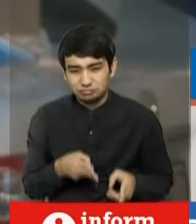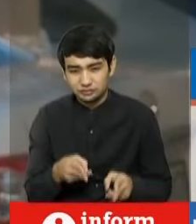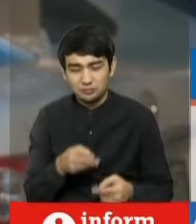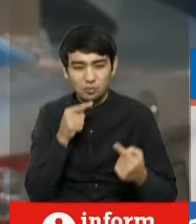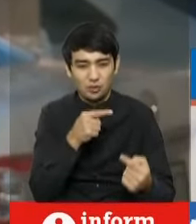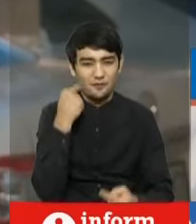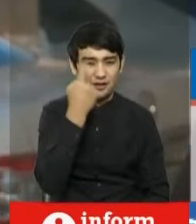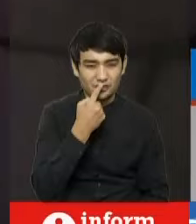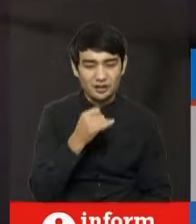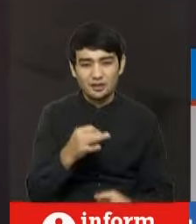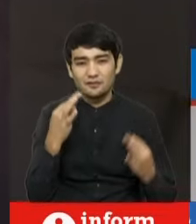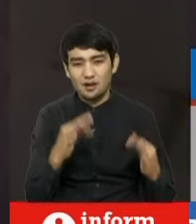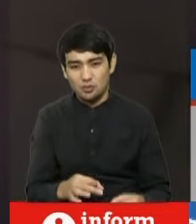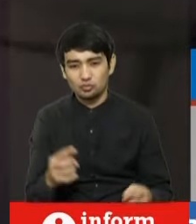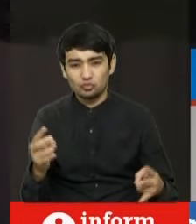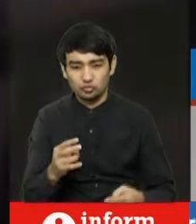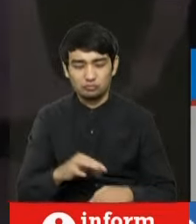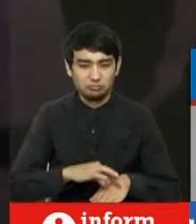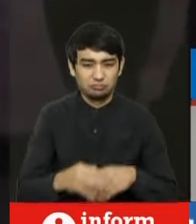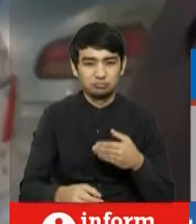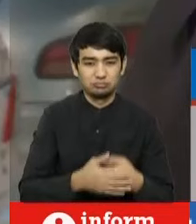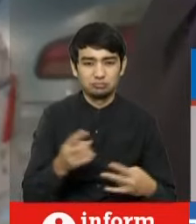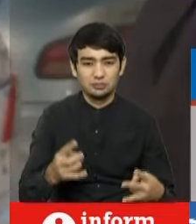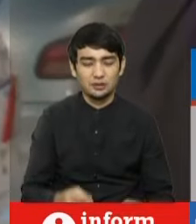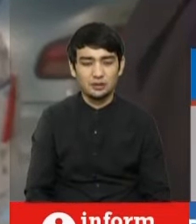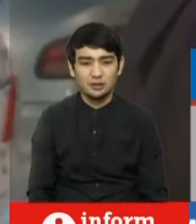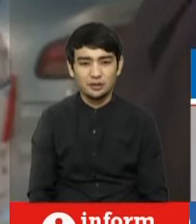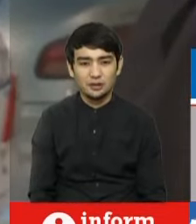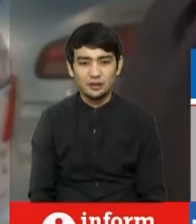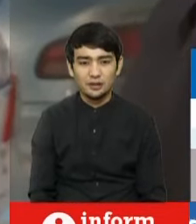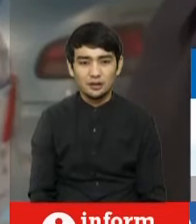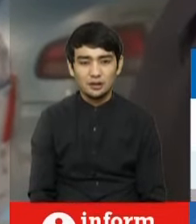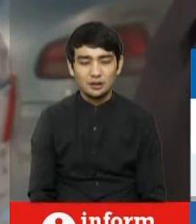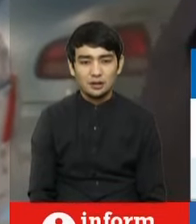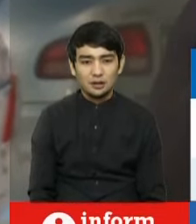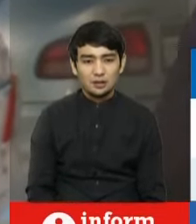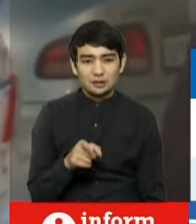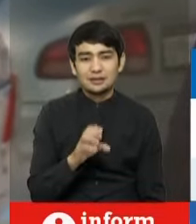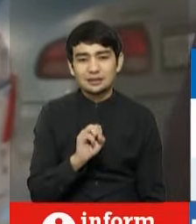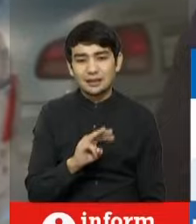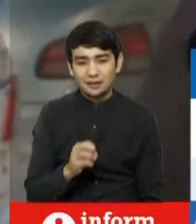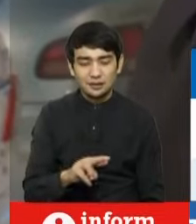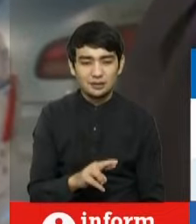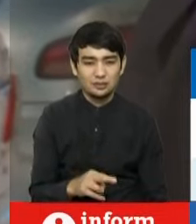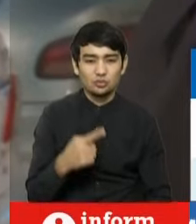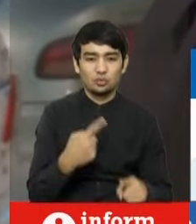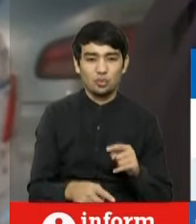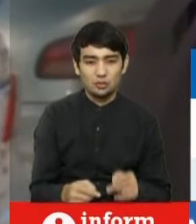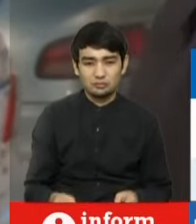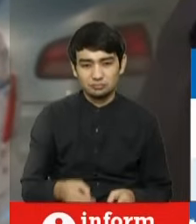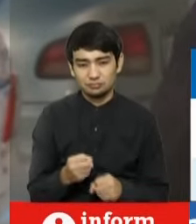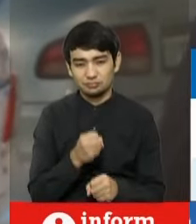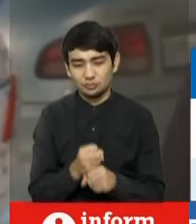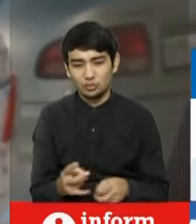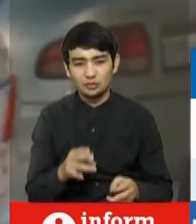против личности и свободы нужно ужесточать. Эту статью надо выводить в отдельный состав преступления, потому что он в